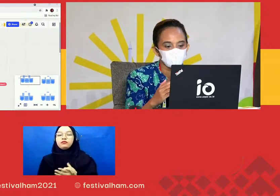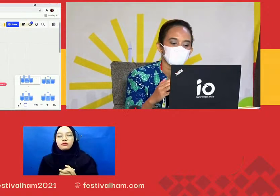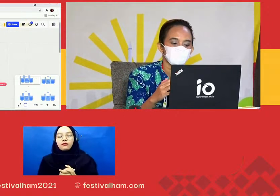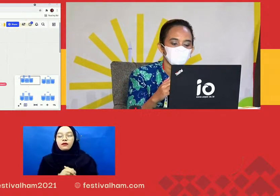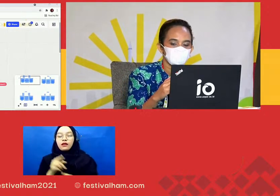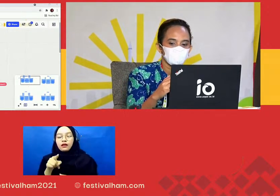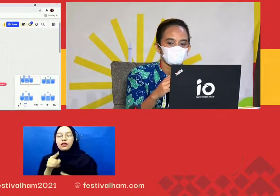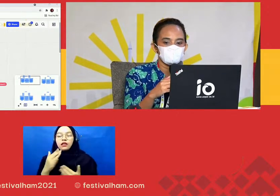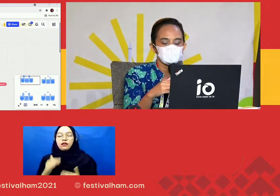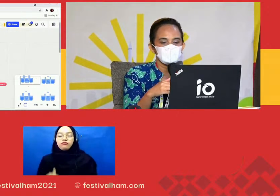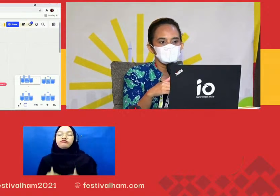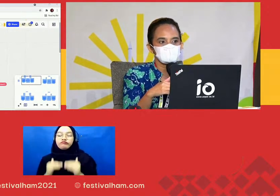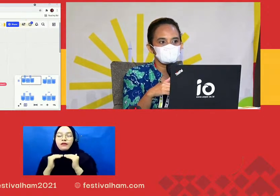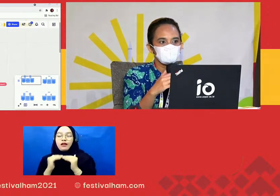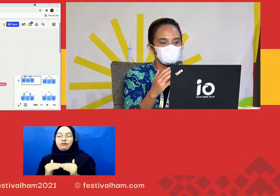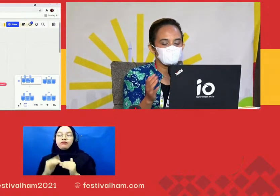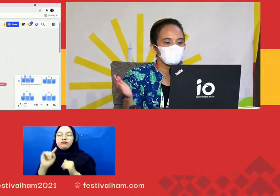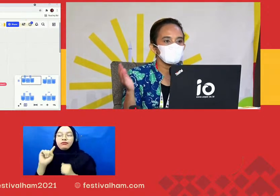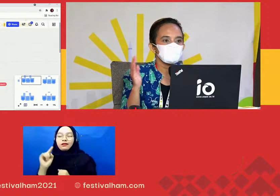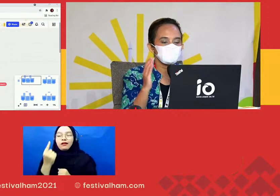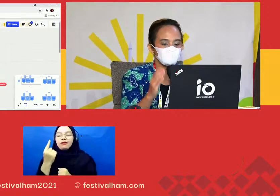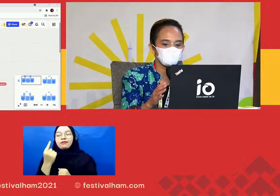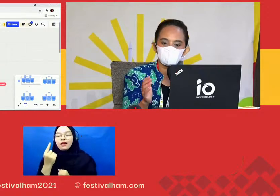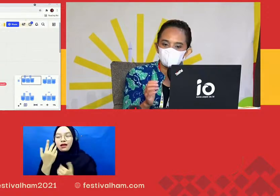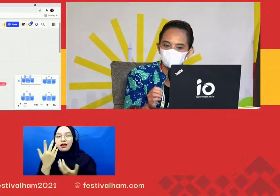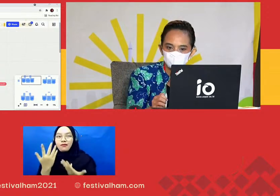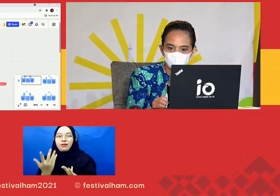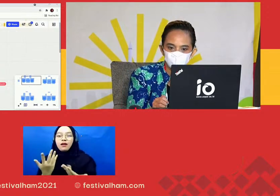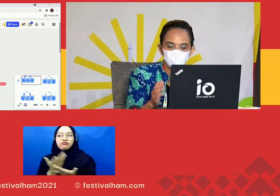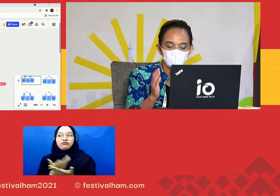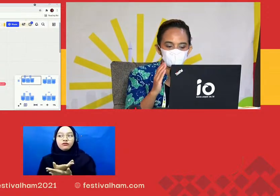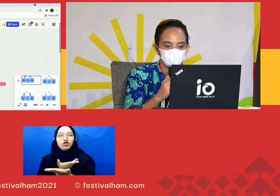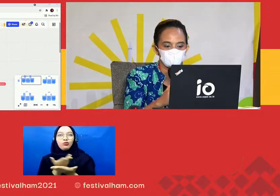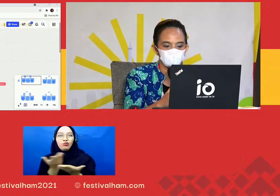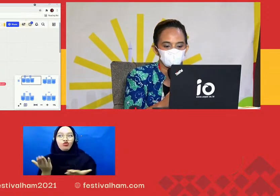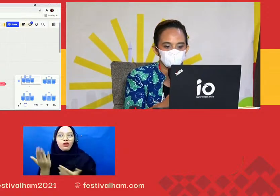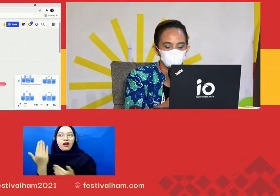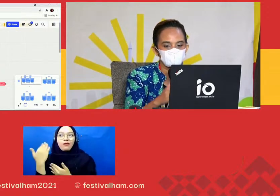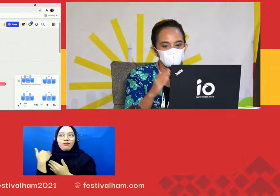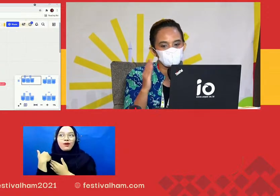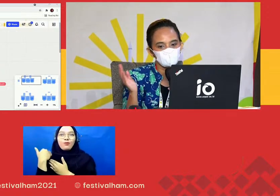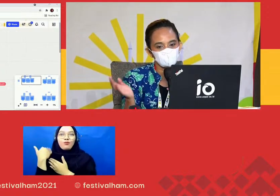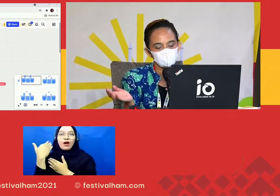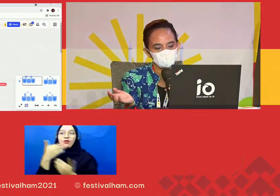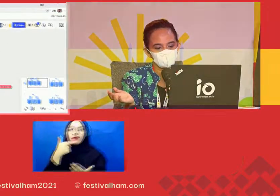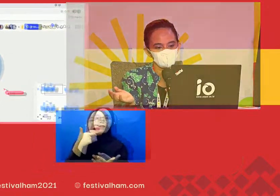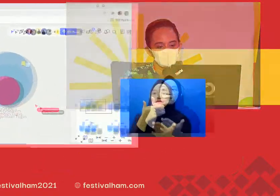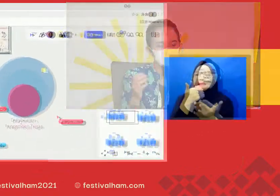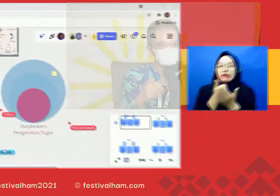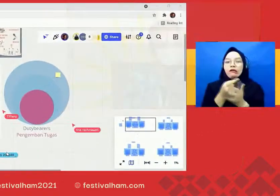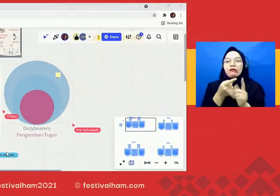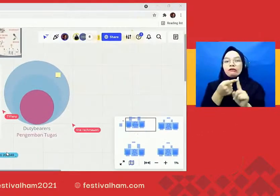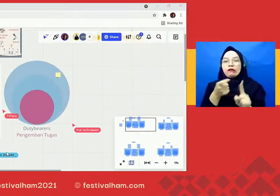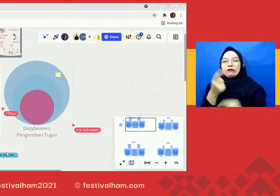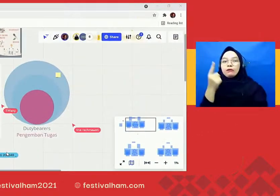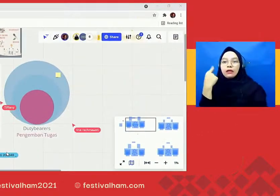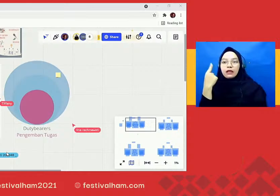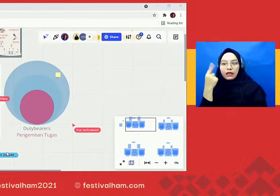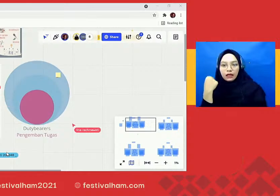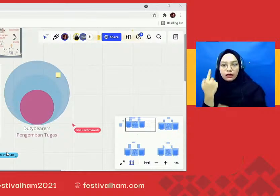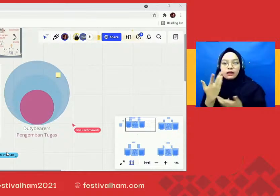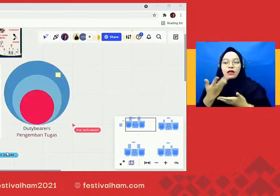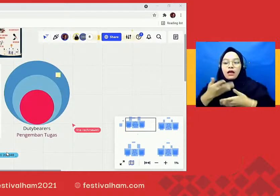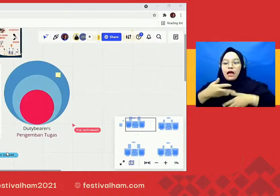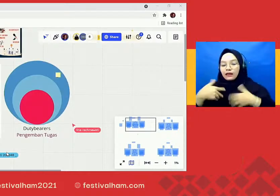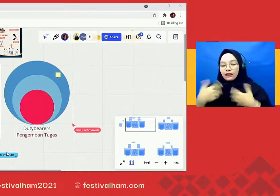tahap pertama adalah semua pemangku kepentingan, baik itu dari pemerintah maupun dari